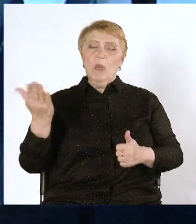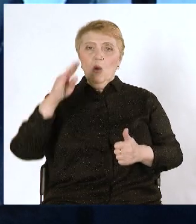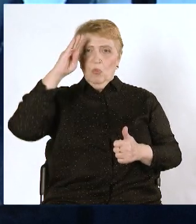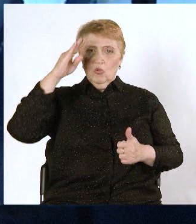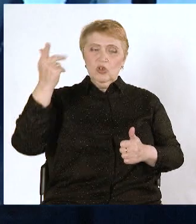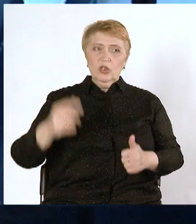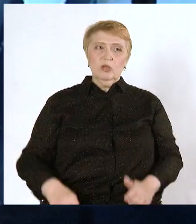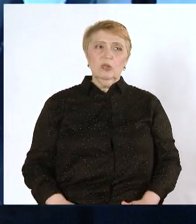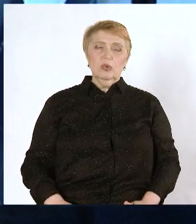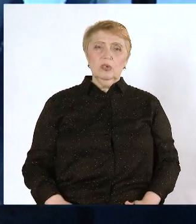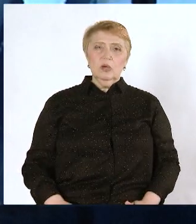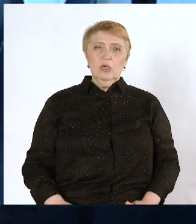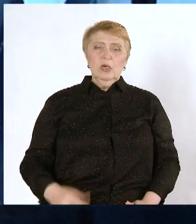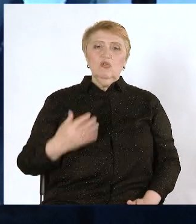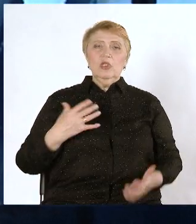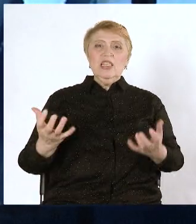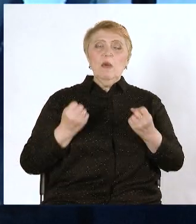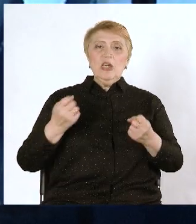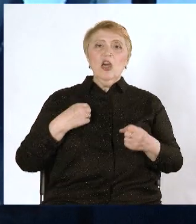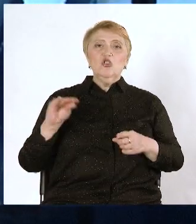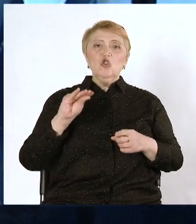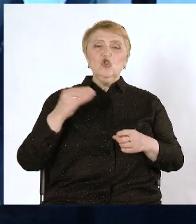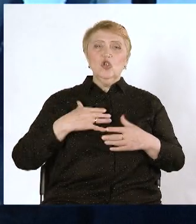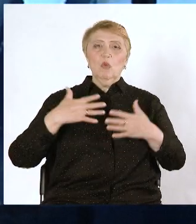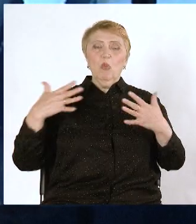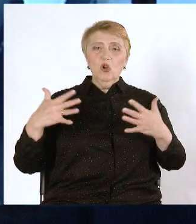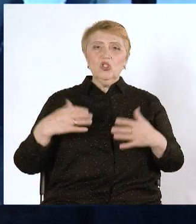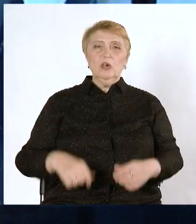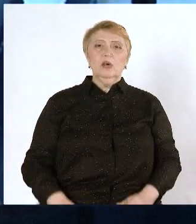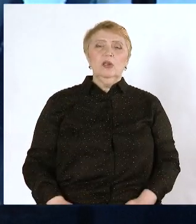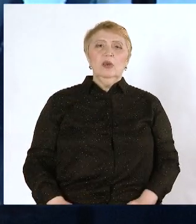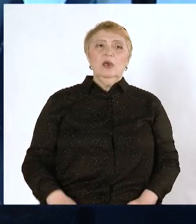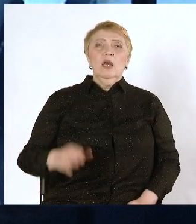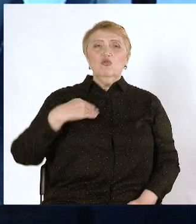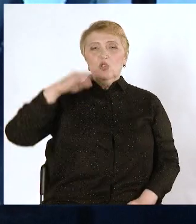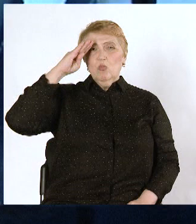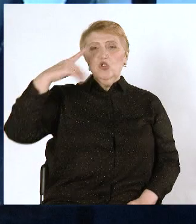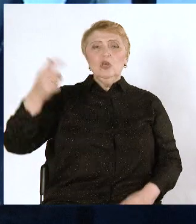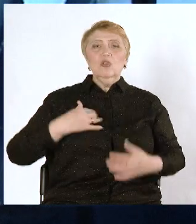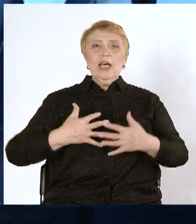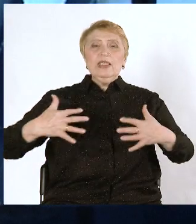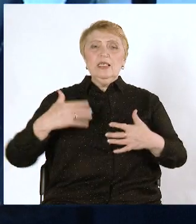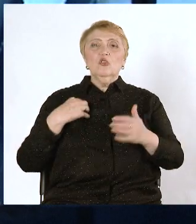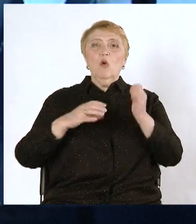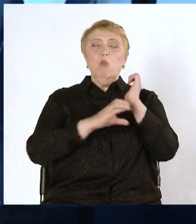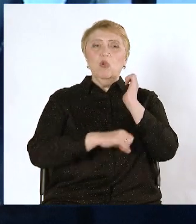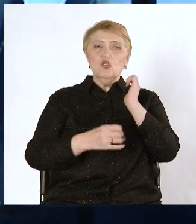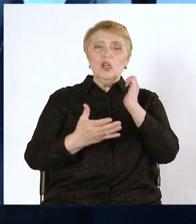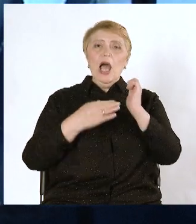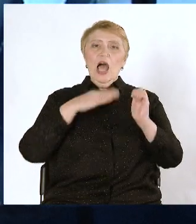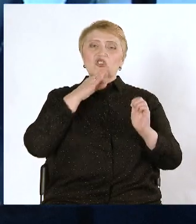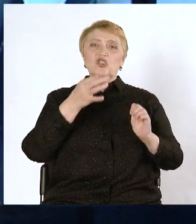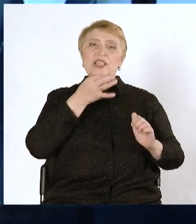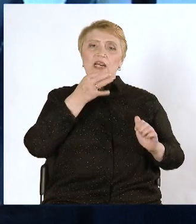удерживают его дольше мужчин и толстеют ну значительно позже и не так большинство не так сильно как женщины